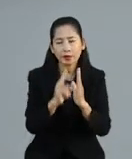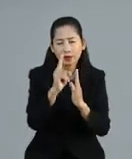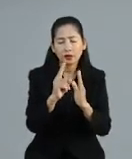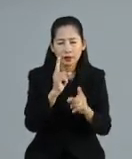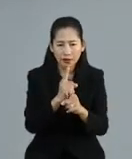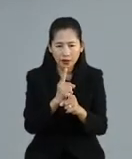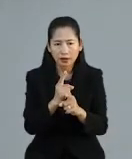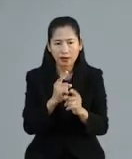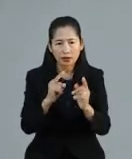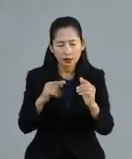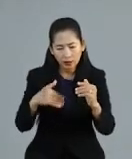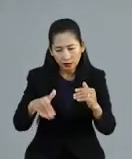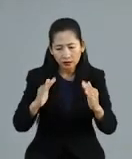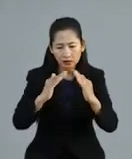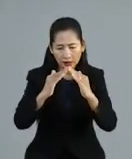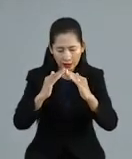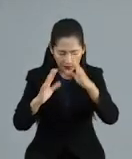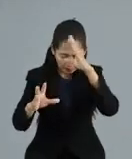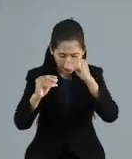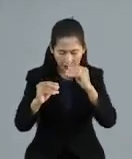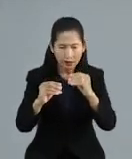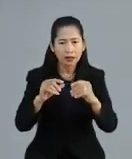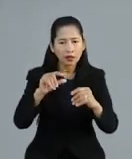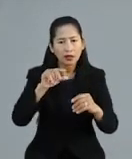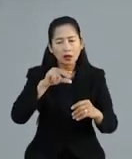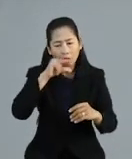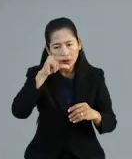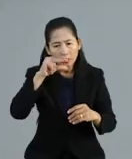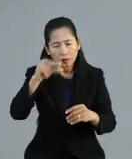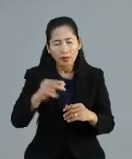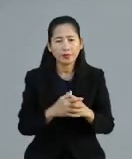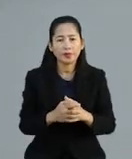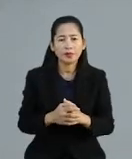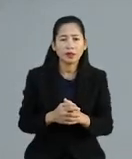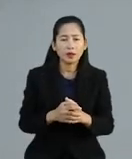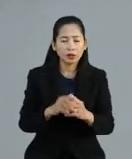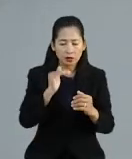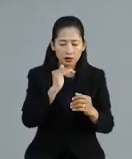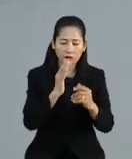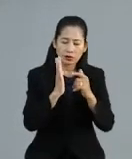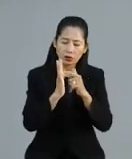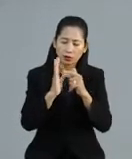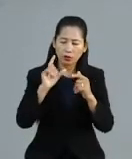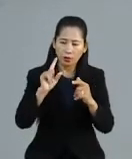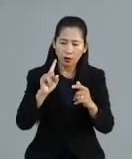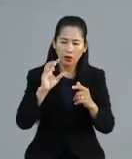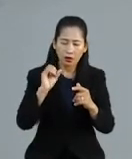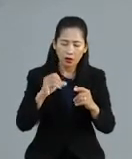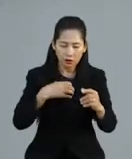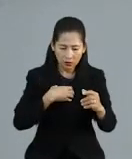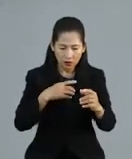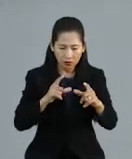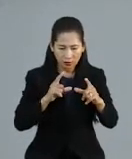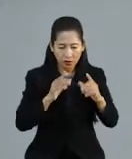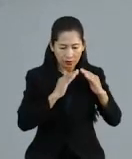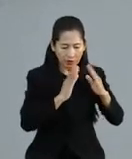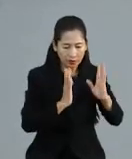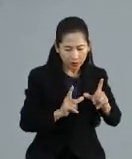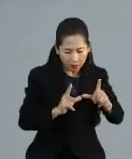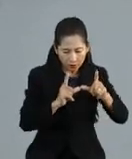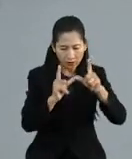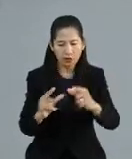này từ salarin ao bàn bóc bài, mà đang thi con, sụp hoa trong thưa đầm ná bị tè